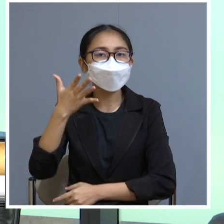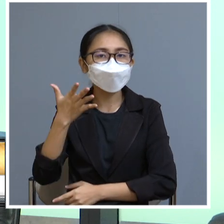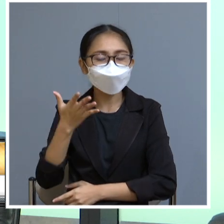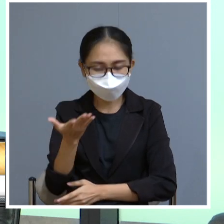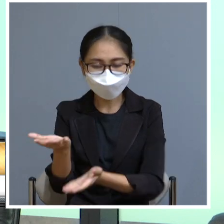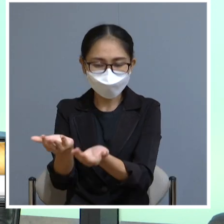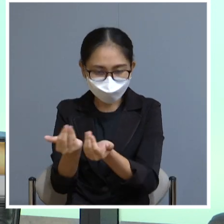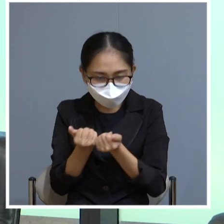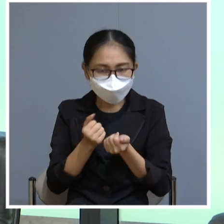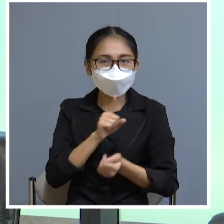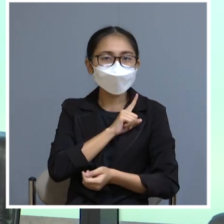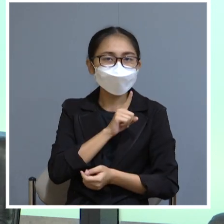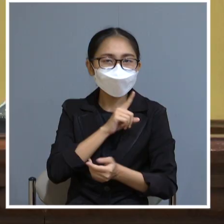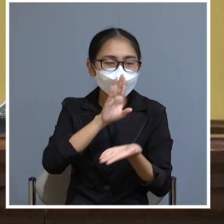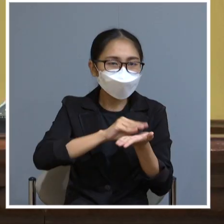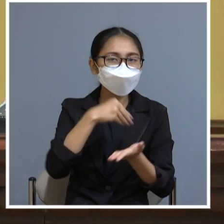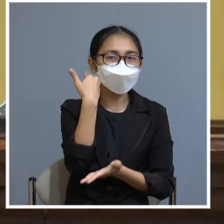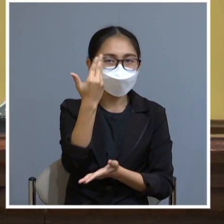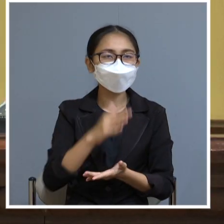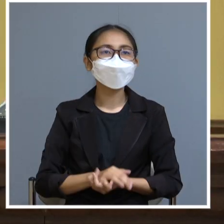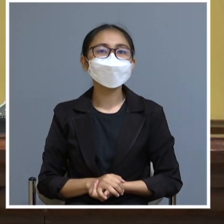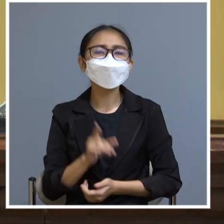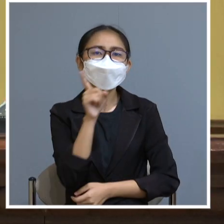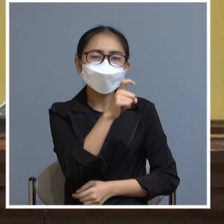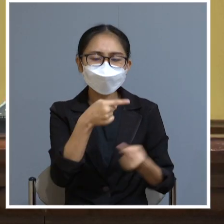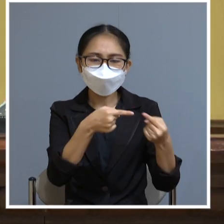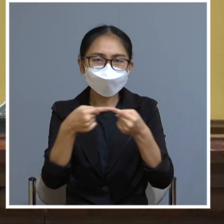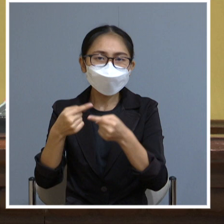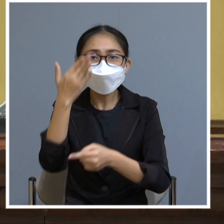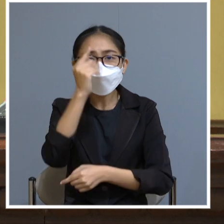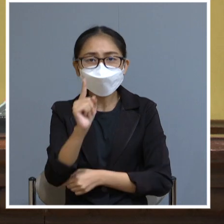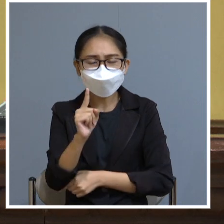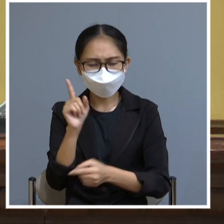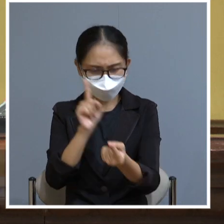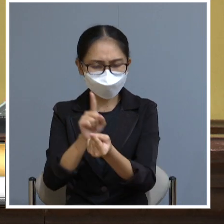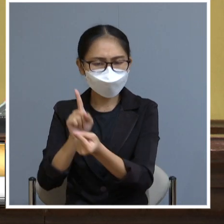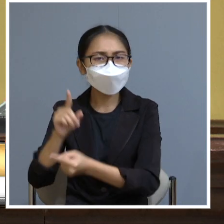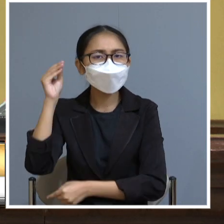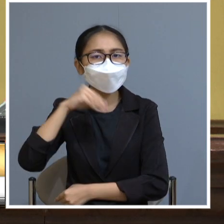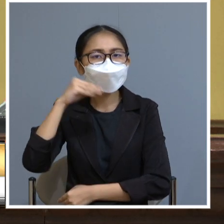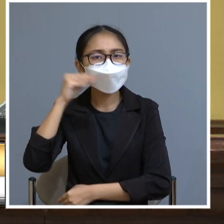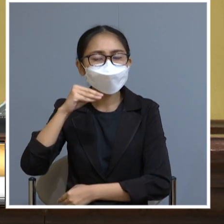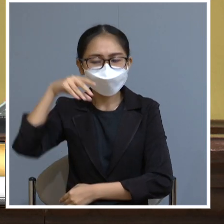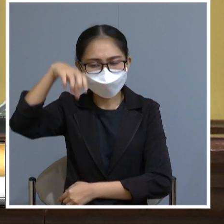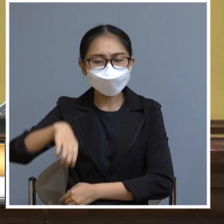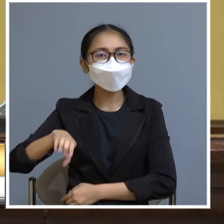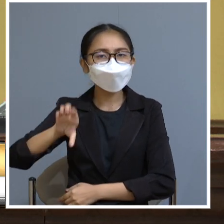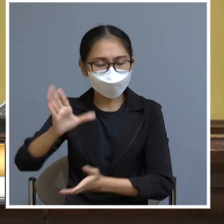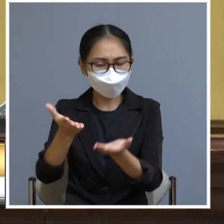รเปกบ้านกัท่ปัฐานเรีนถามต่อเพรวามัมีเรื่องทนนี้เยอะที่ภูพมูล